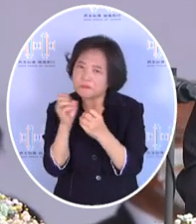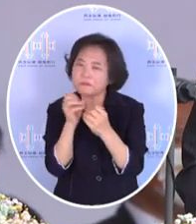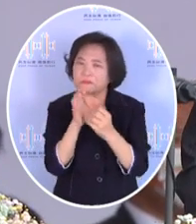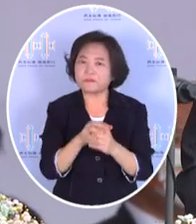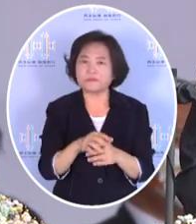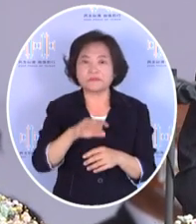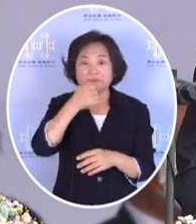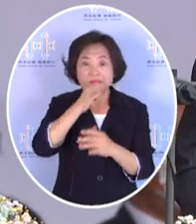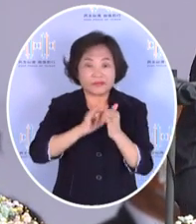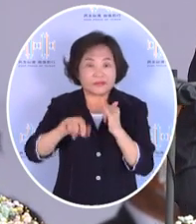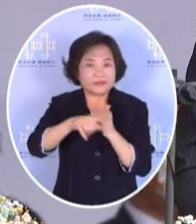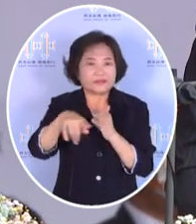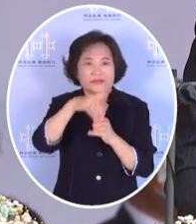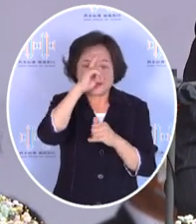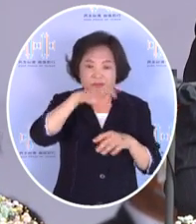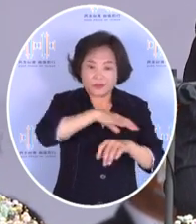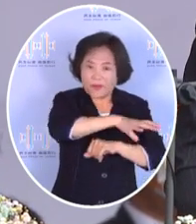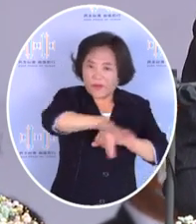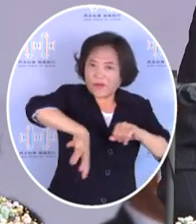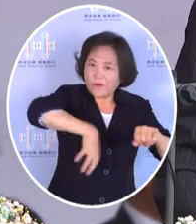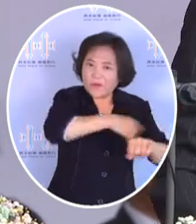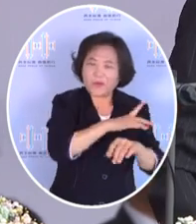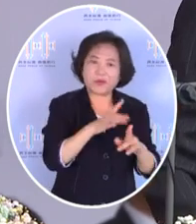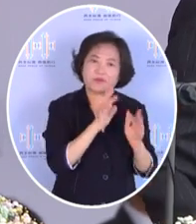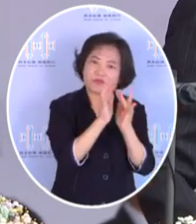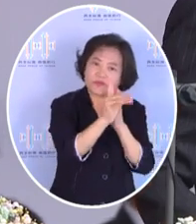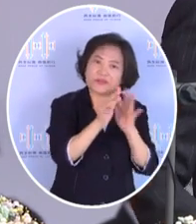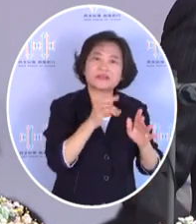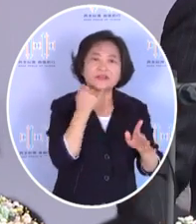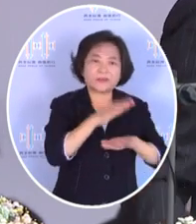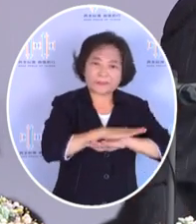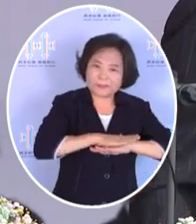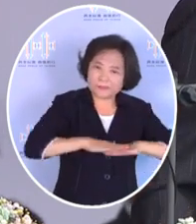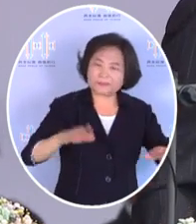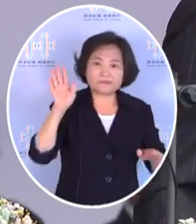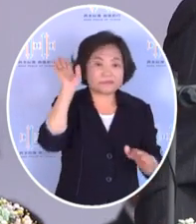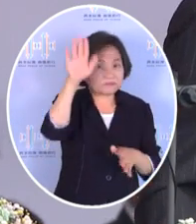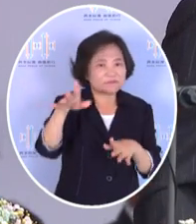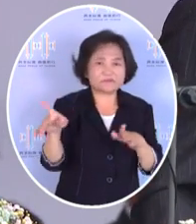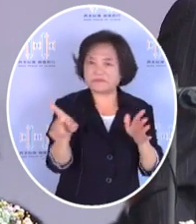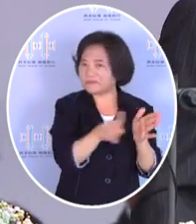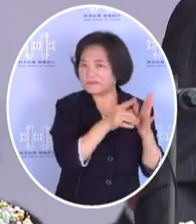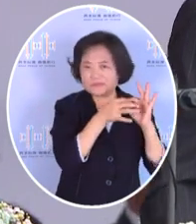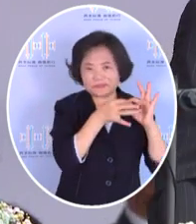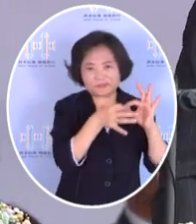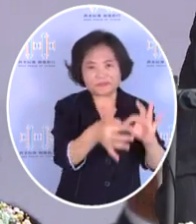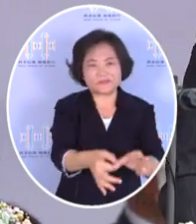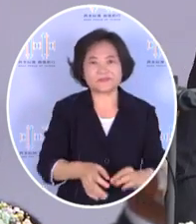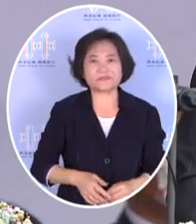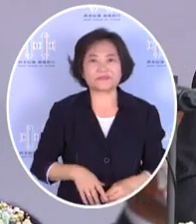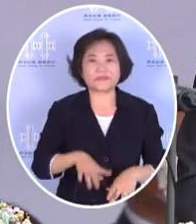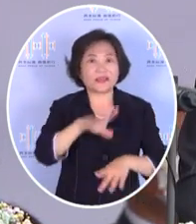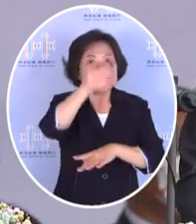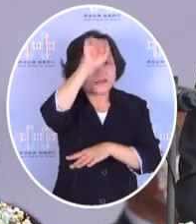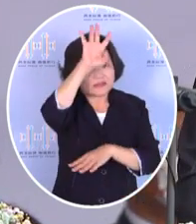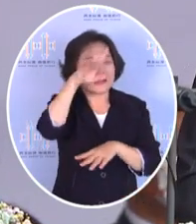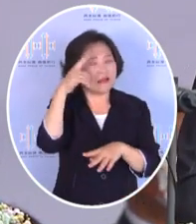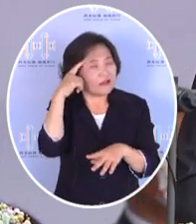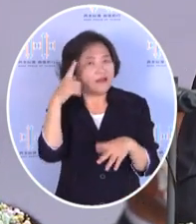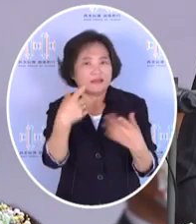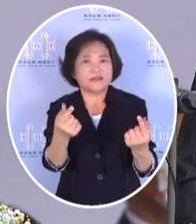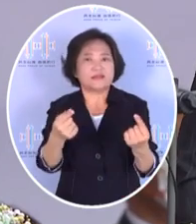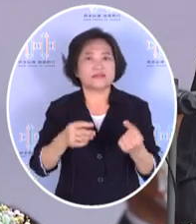民都希望区域的和平繁荣能够安定永续，朝野政党之间也是如